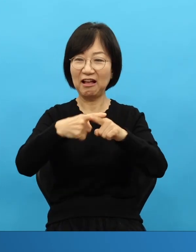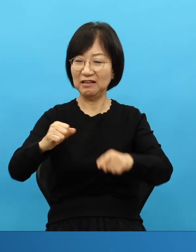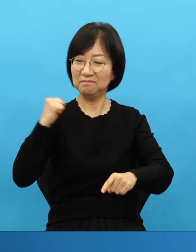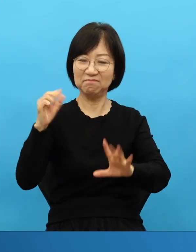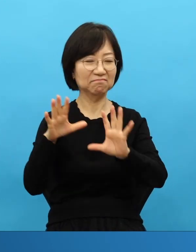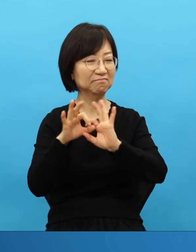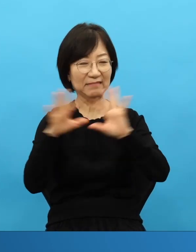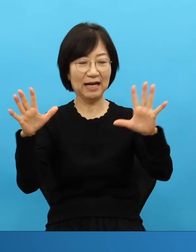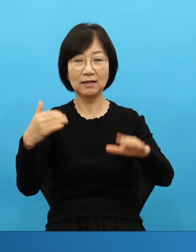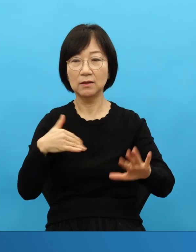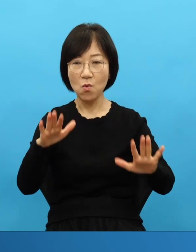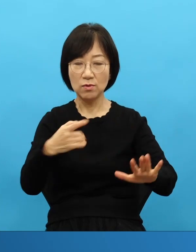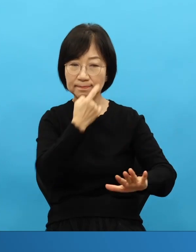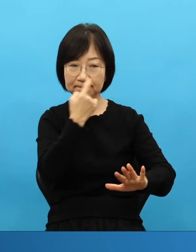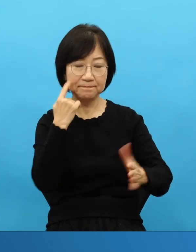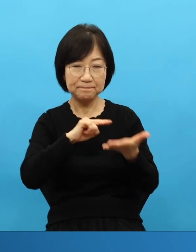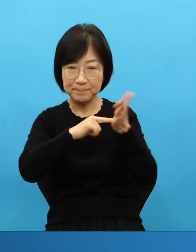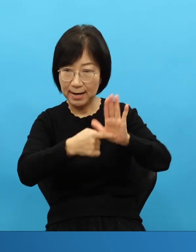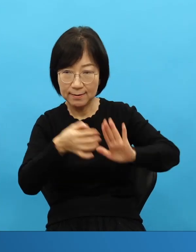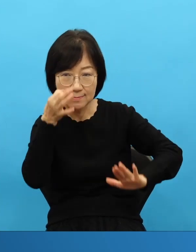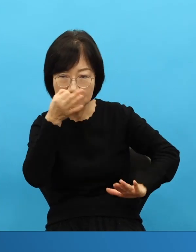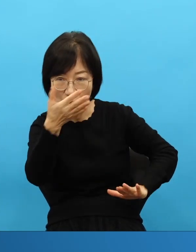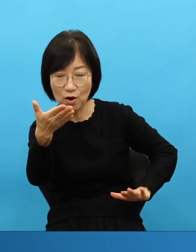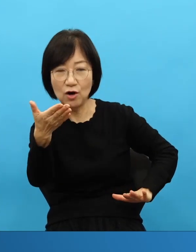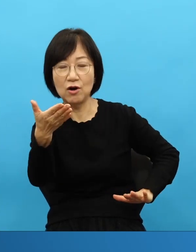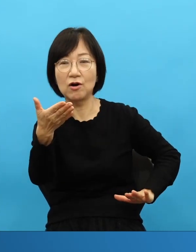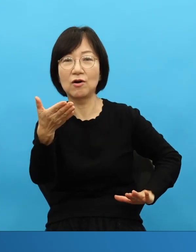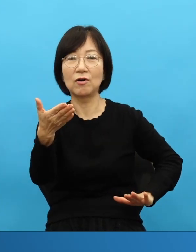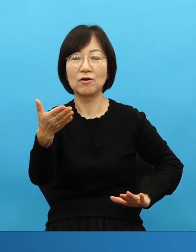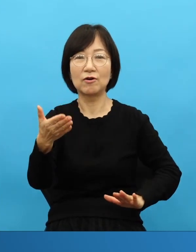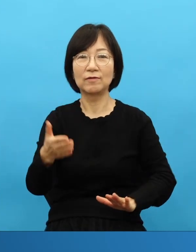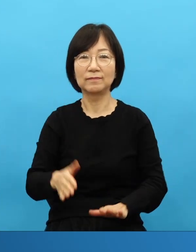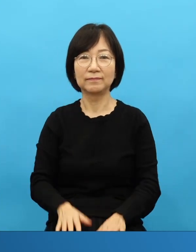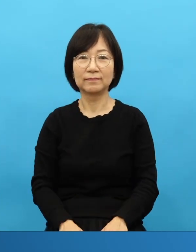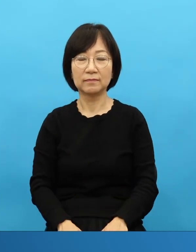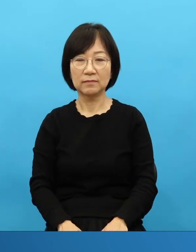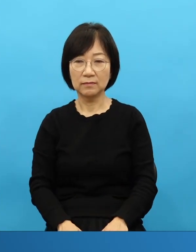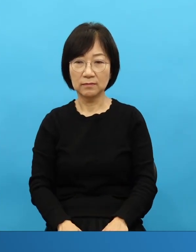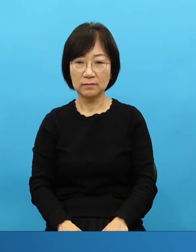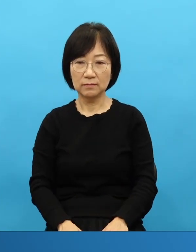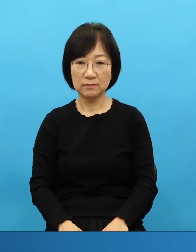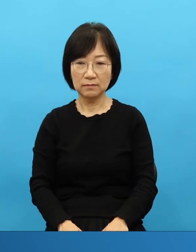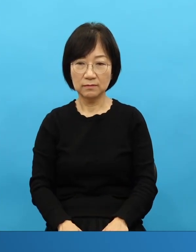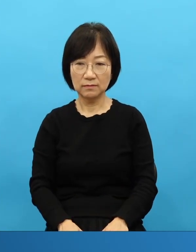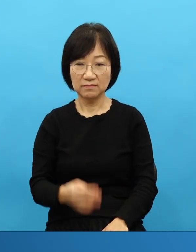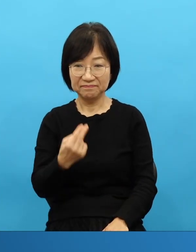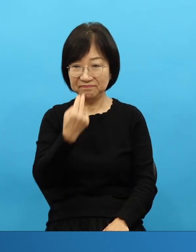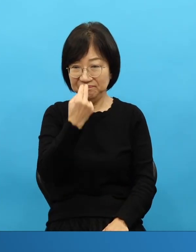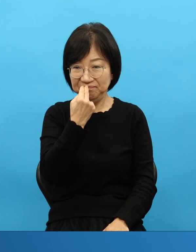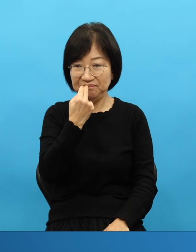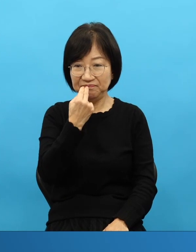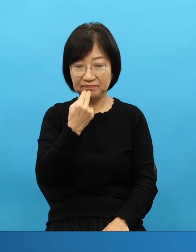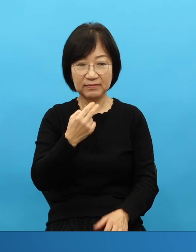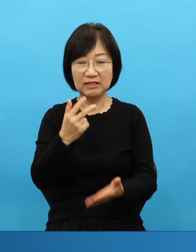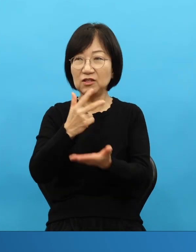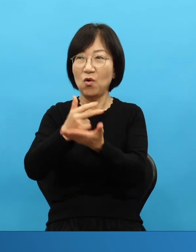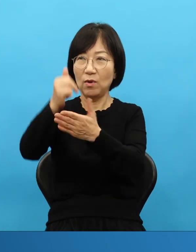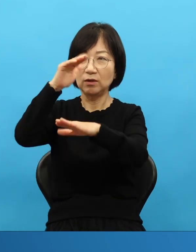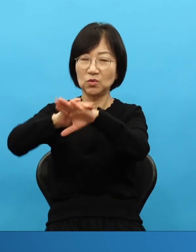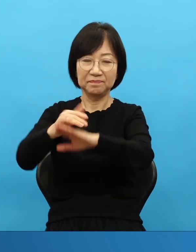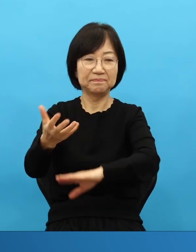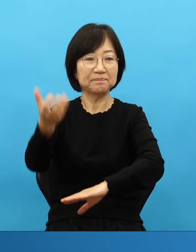will testify to all the world that our life and salvation is not in man's hands. 그게 여호와의 손에 있음을 증명합니다. I will show that it lies in the hands of